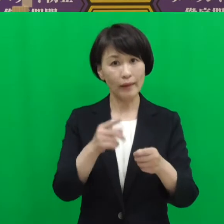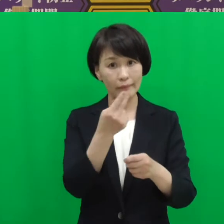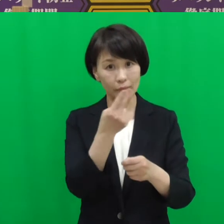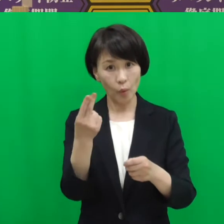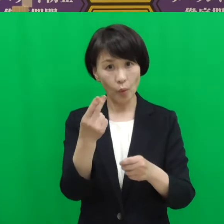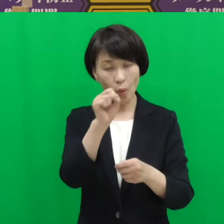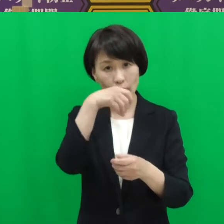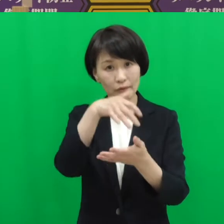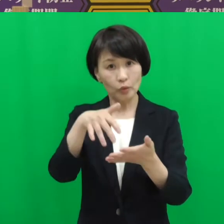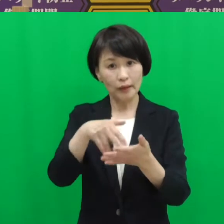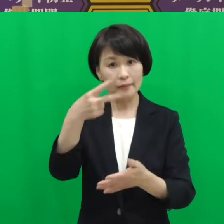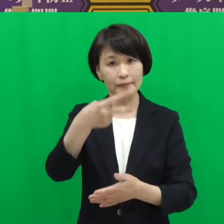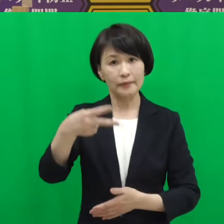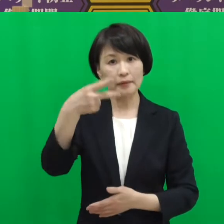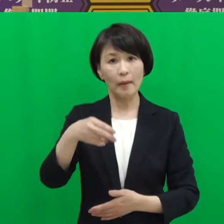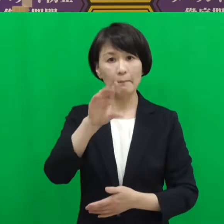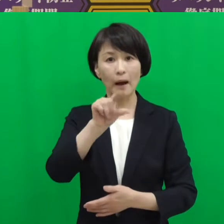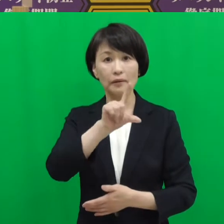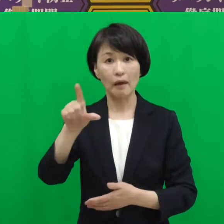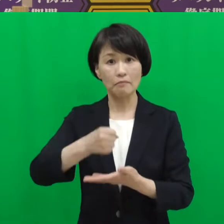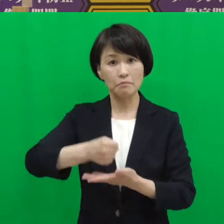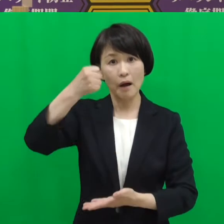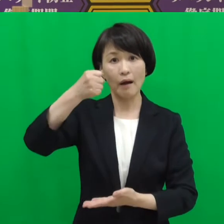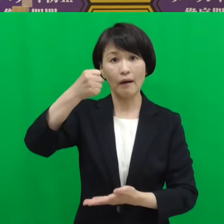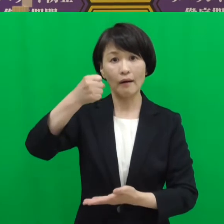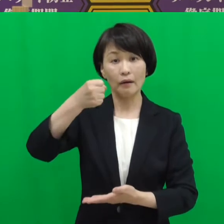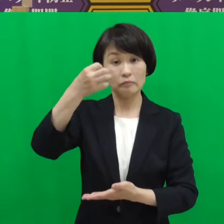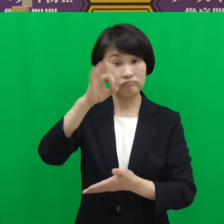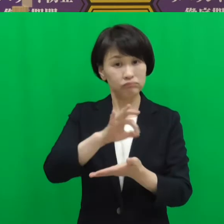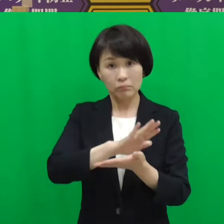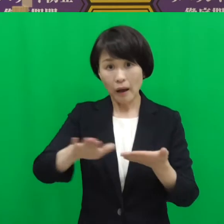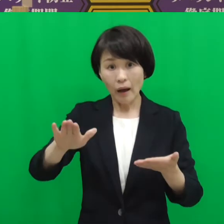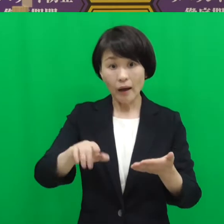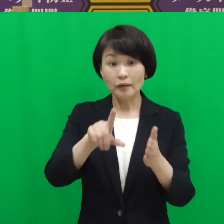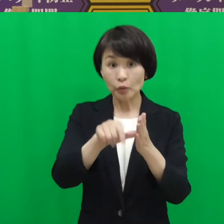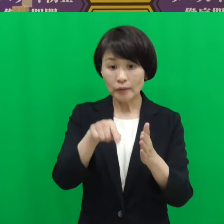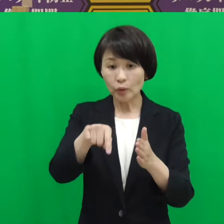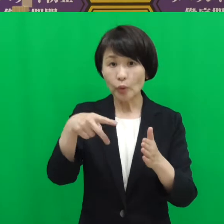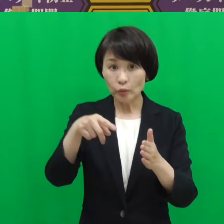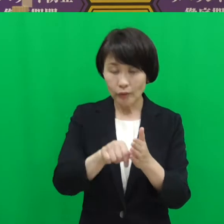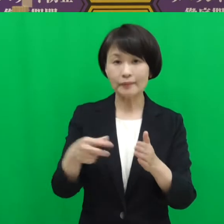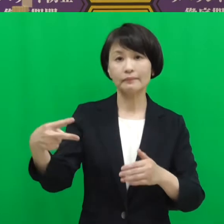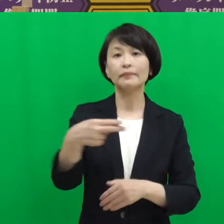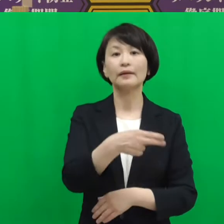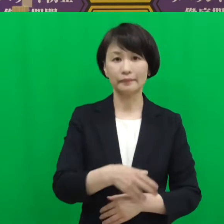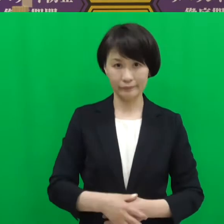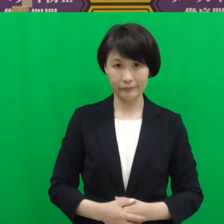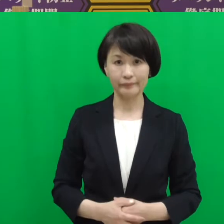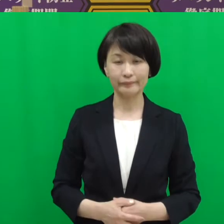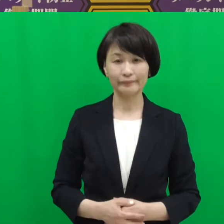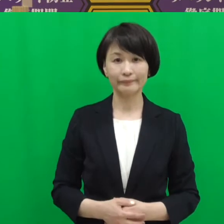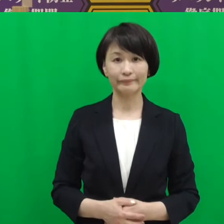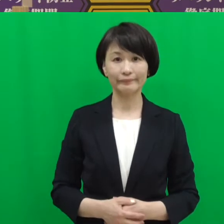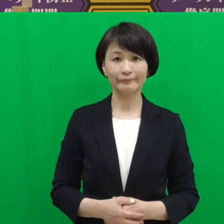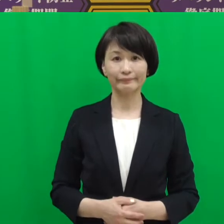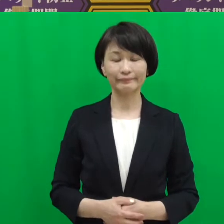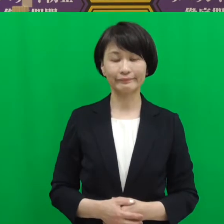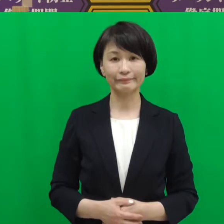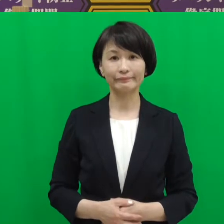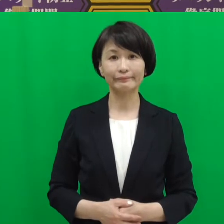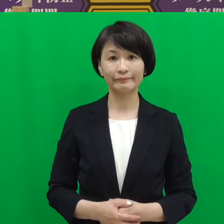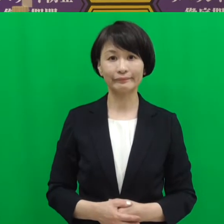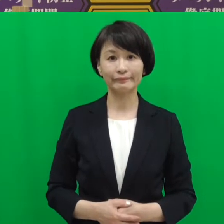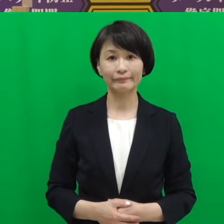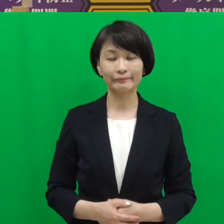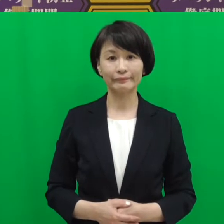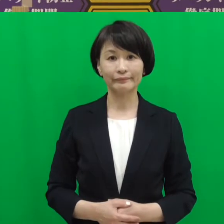額2000万円に達し次第終了させていただきます。参考までに水